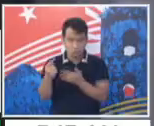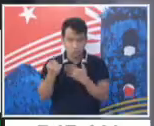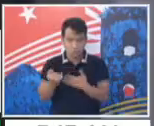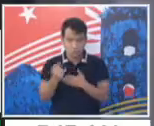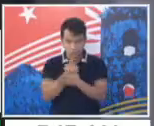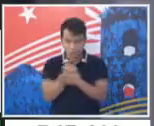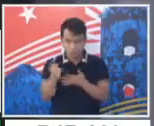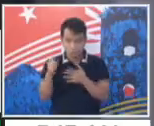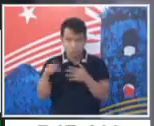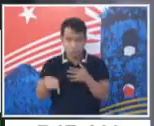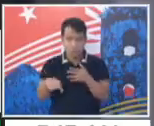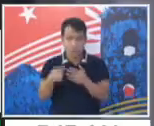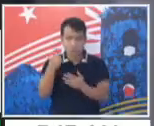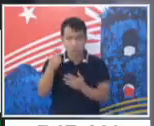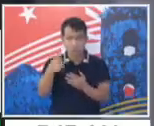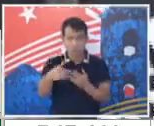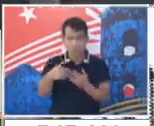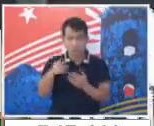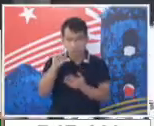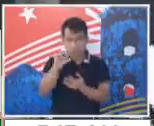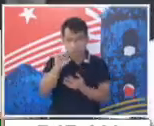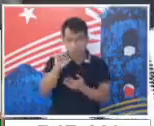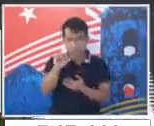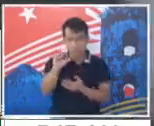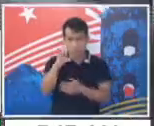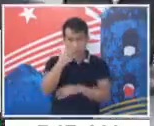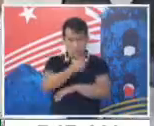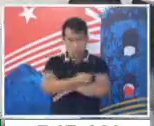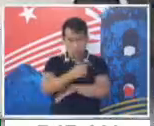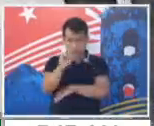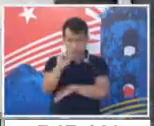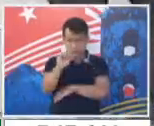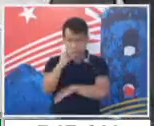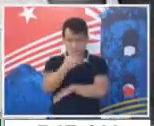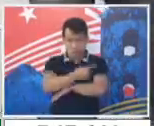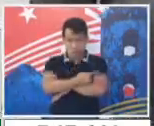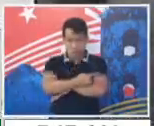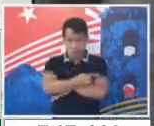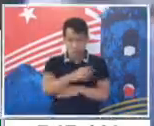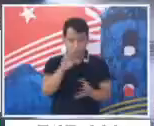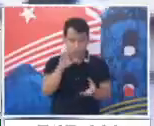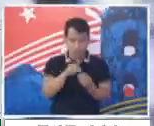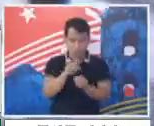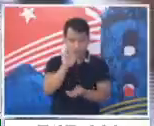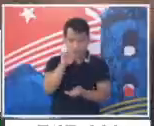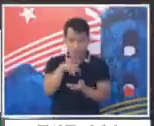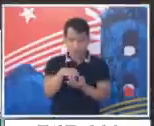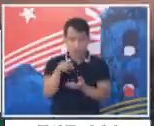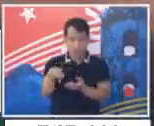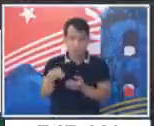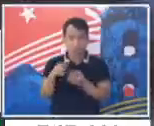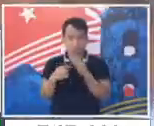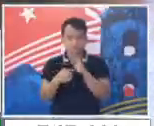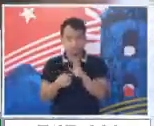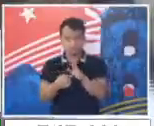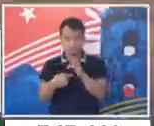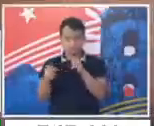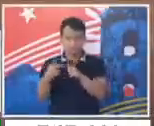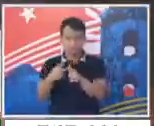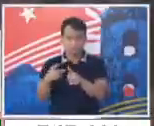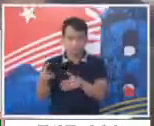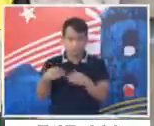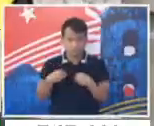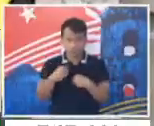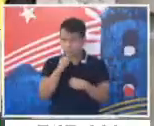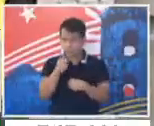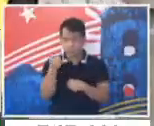ngayon ay nasa kalahating buwan na. Katumbas yan ng 8,000 piso sa Metro Manila. Prioridad ang mga hindi nakatanggap ng